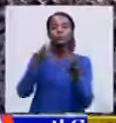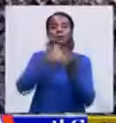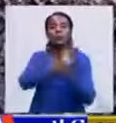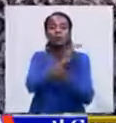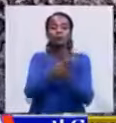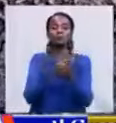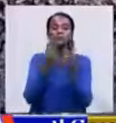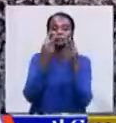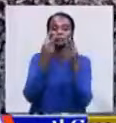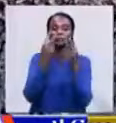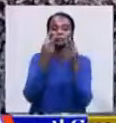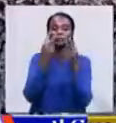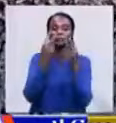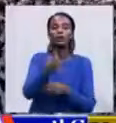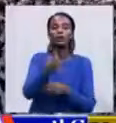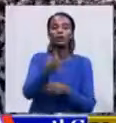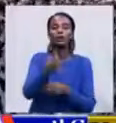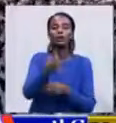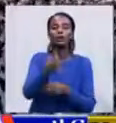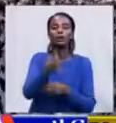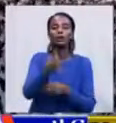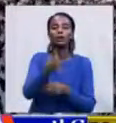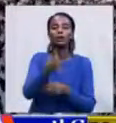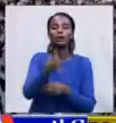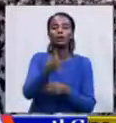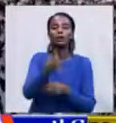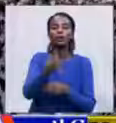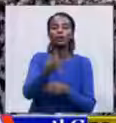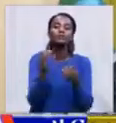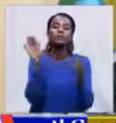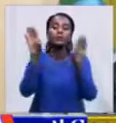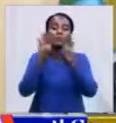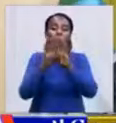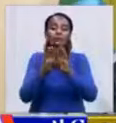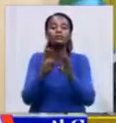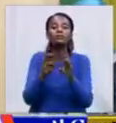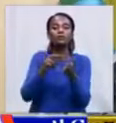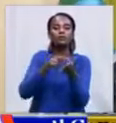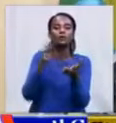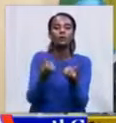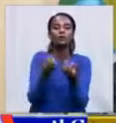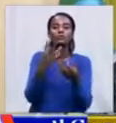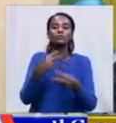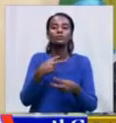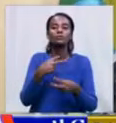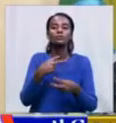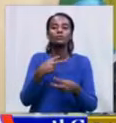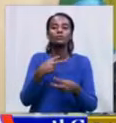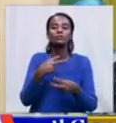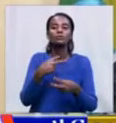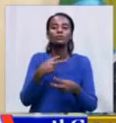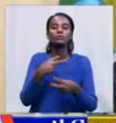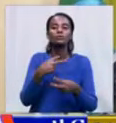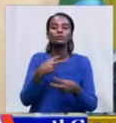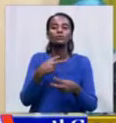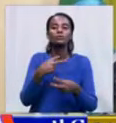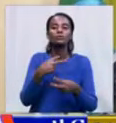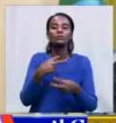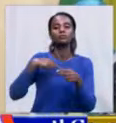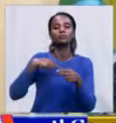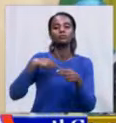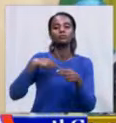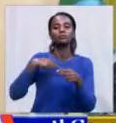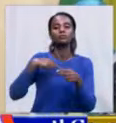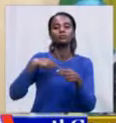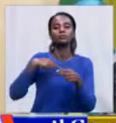አንጻር ማየት ተገቢ ነው ሲሉም ተናግረዋል። መስጂዶች በመዘጋታቸው አማካኝነት ብዙ እርሮች ወይንም ብዙ ስሞታዎች እኛ ጋር እየመጡ ነው